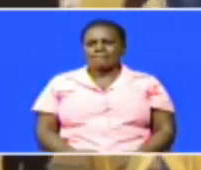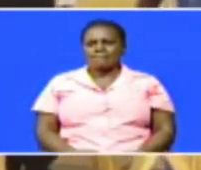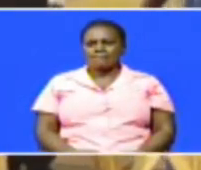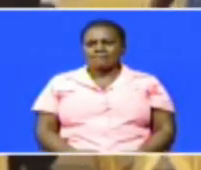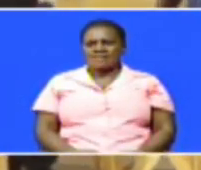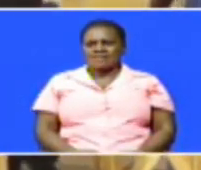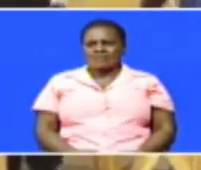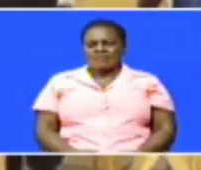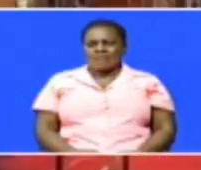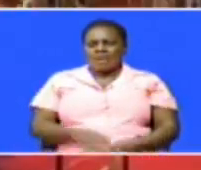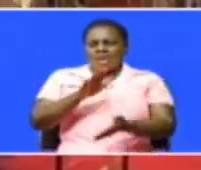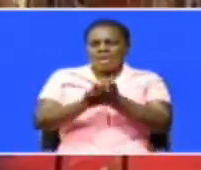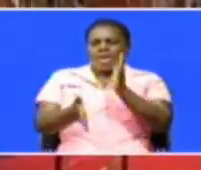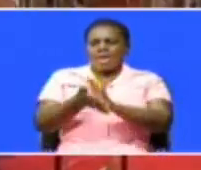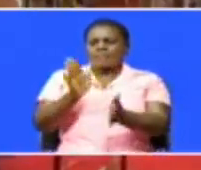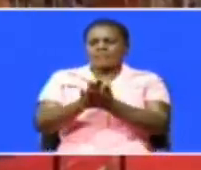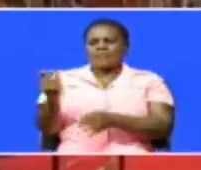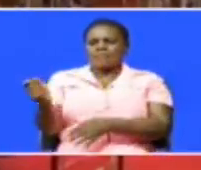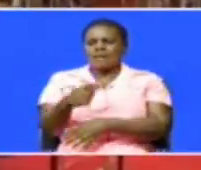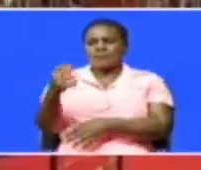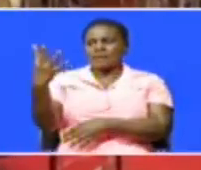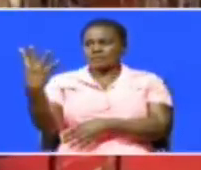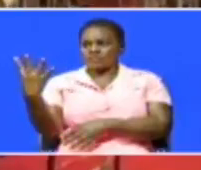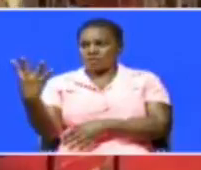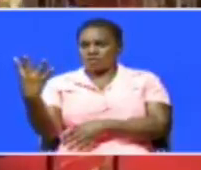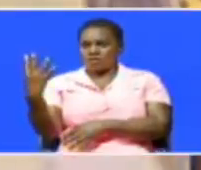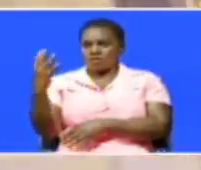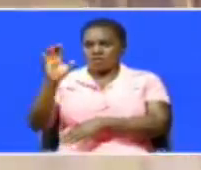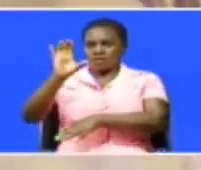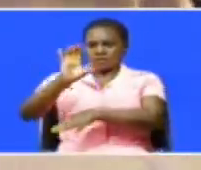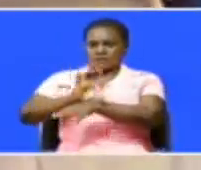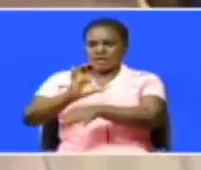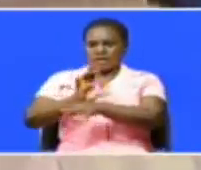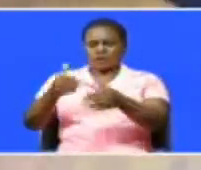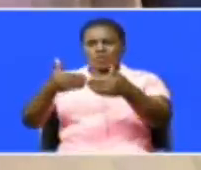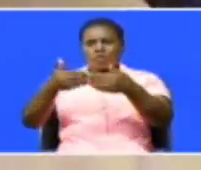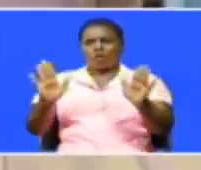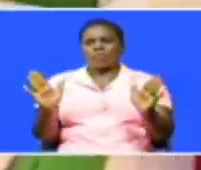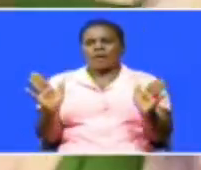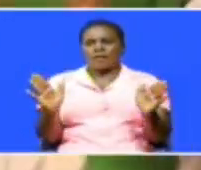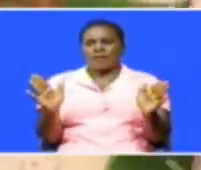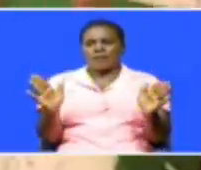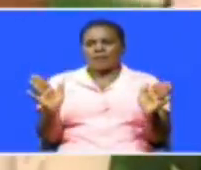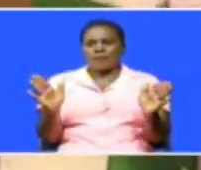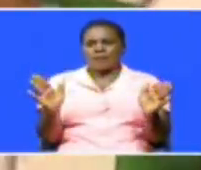Baada ya kusalia mahame kwa miezi minne sasa, maeneo ya ibada yalirejea kwa kishindo.